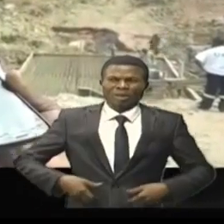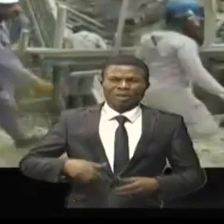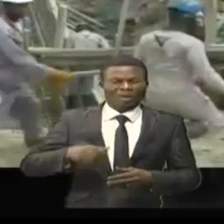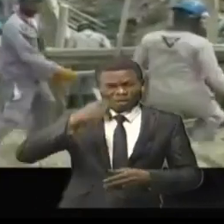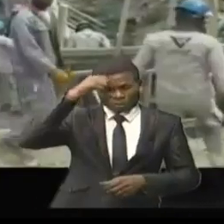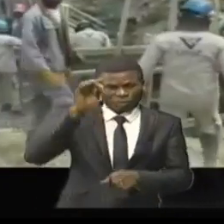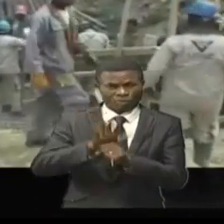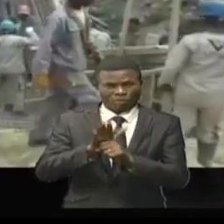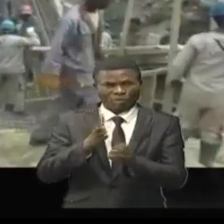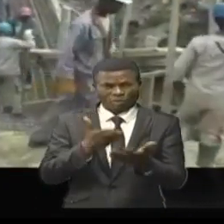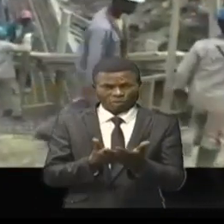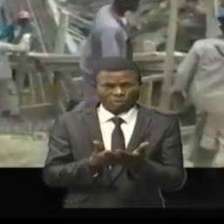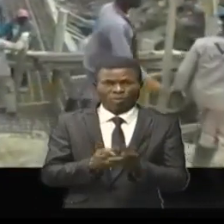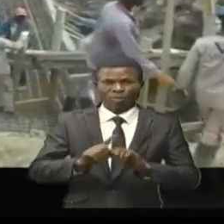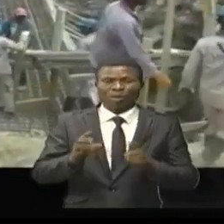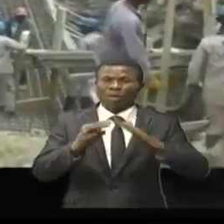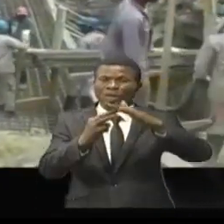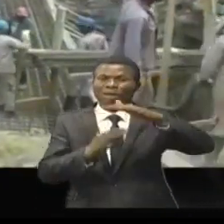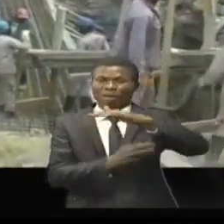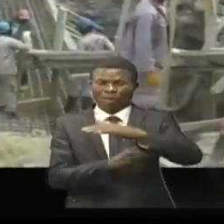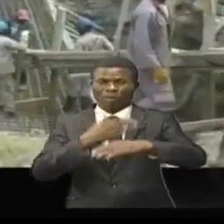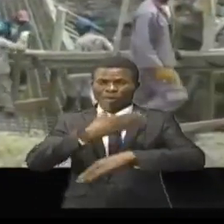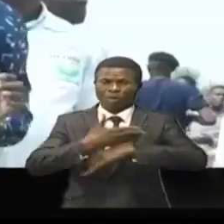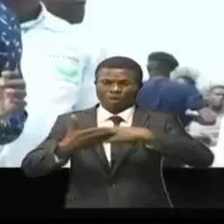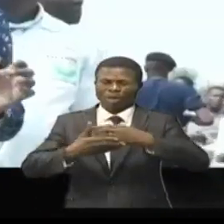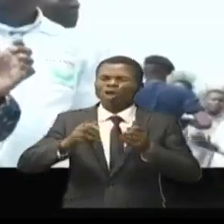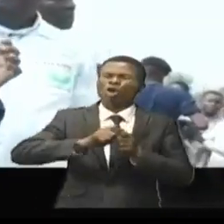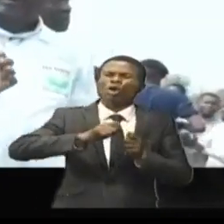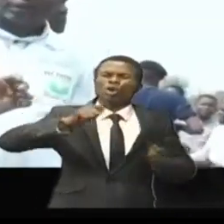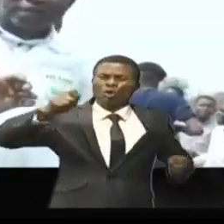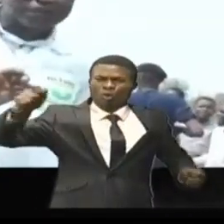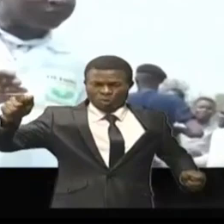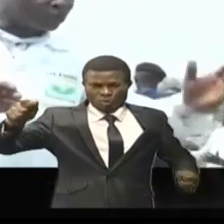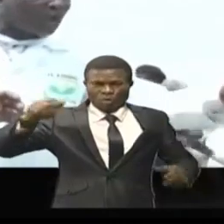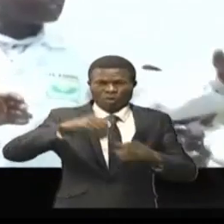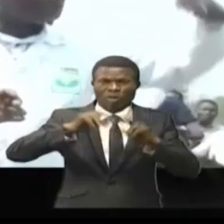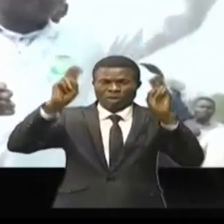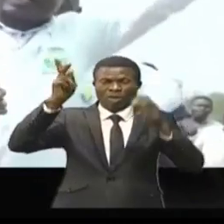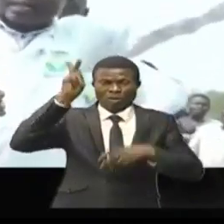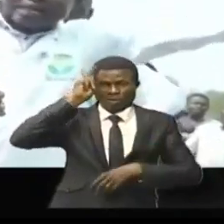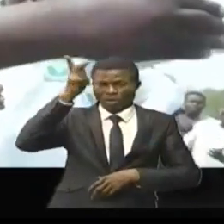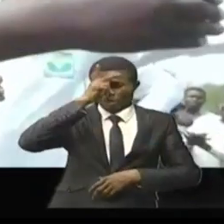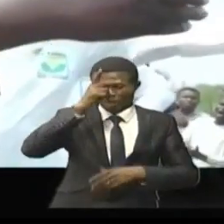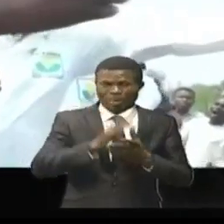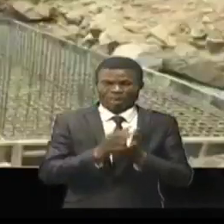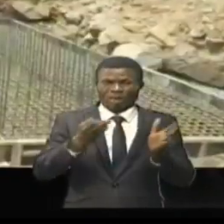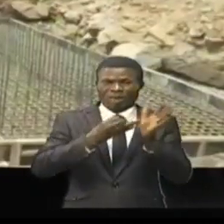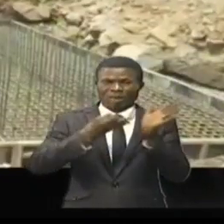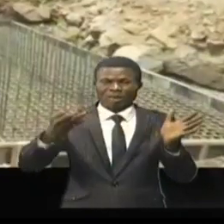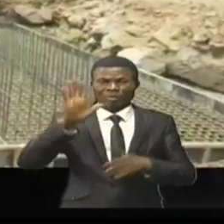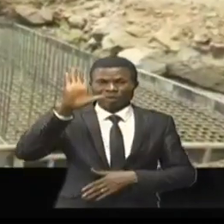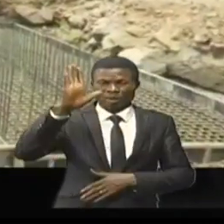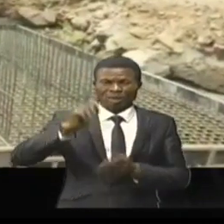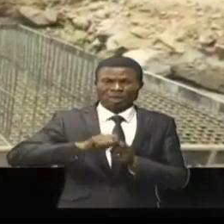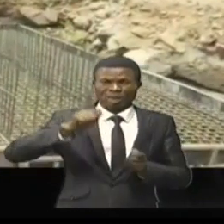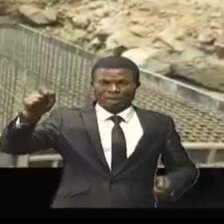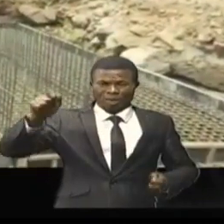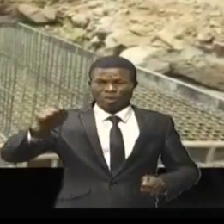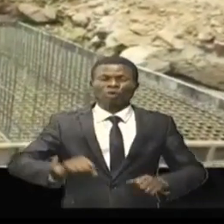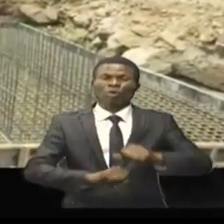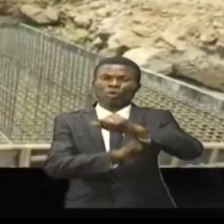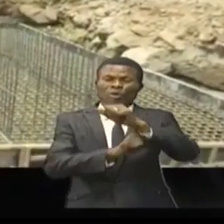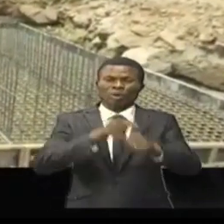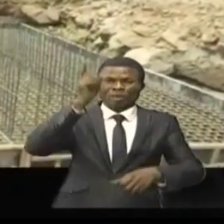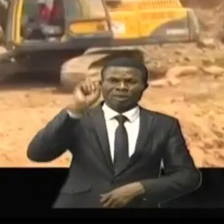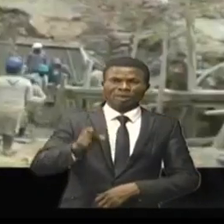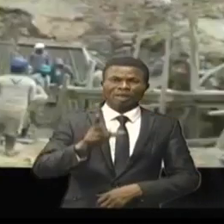gymnastique. Il faut noter que ce pont en construction sera le plus long du Haut-Katanga avec 75 mètres de portée et pourra supporter jusqu'à